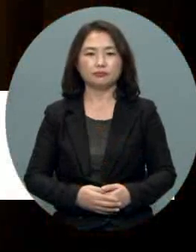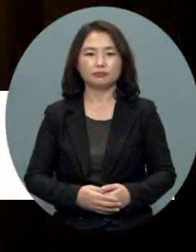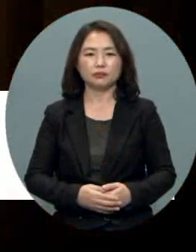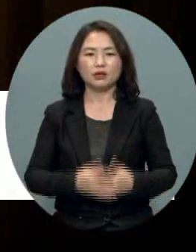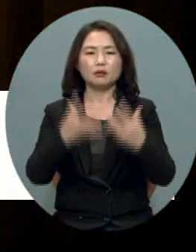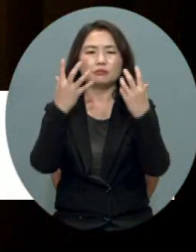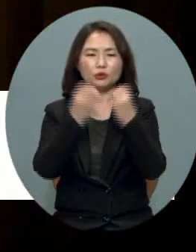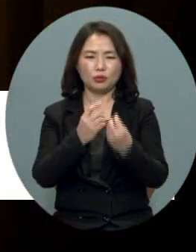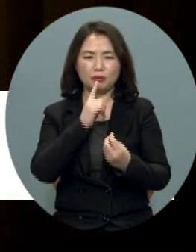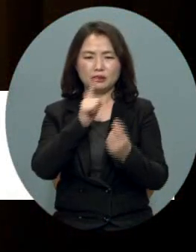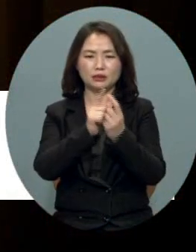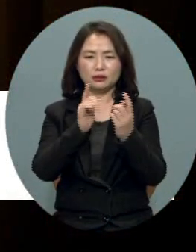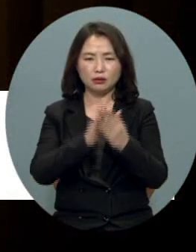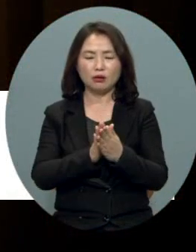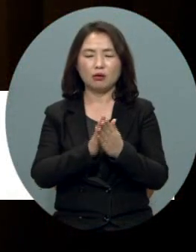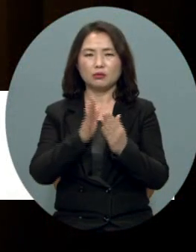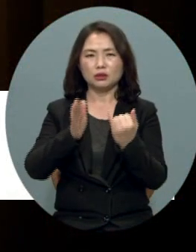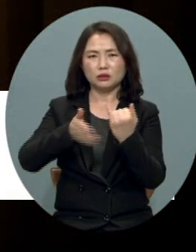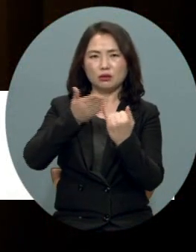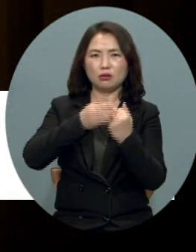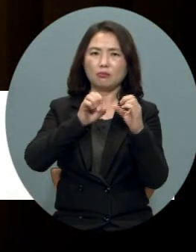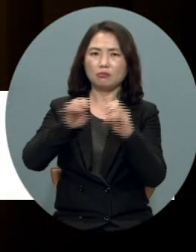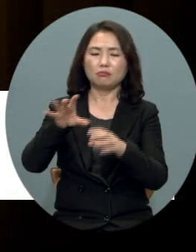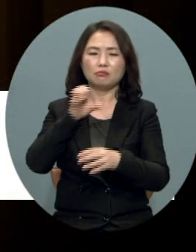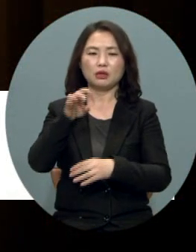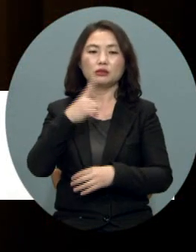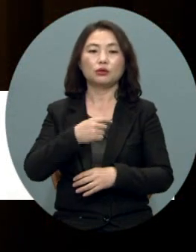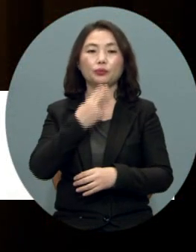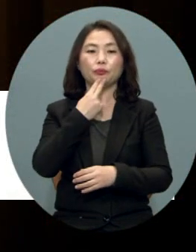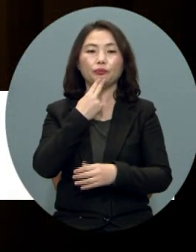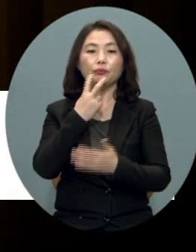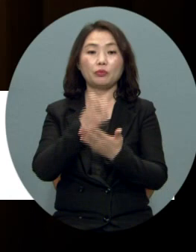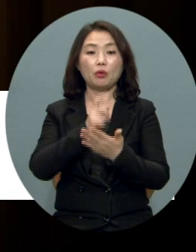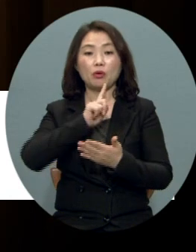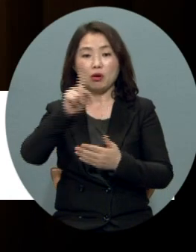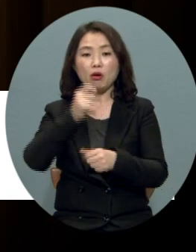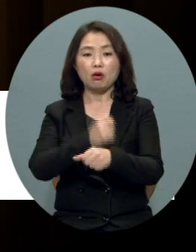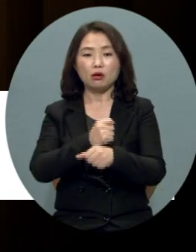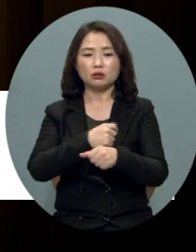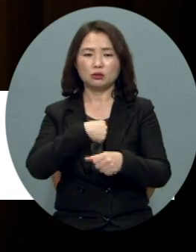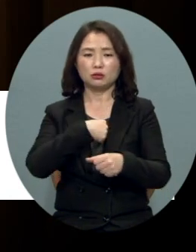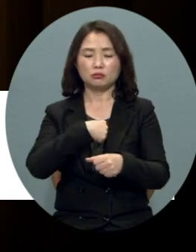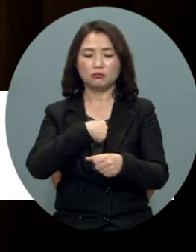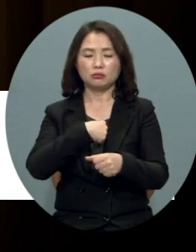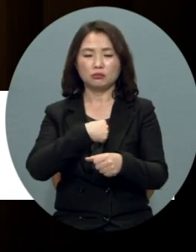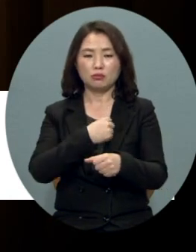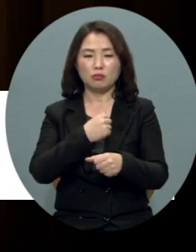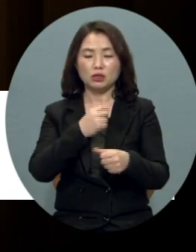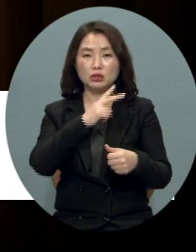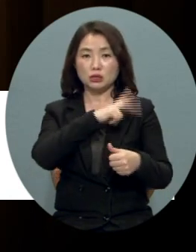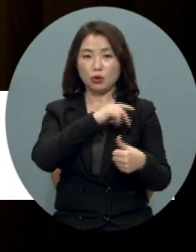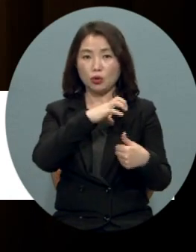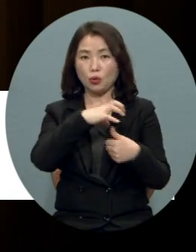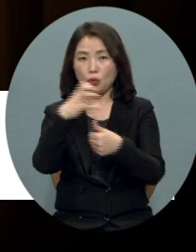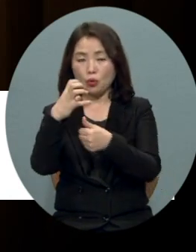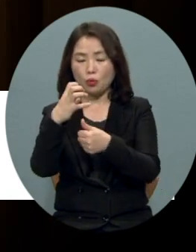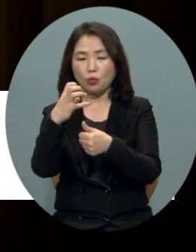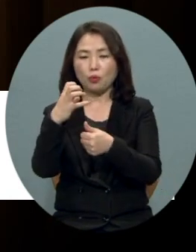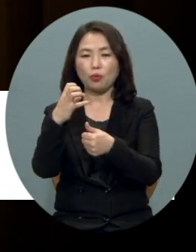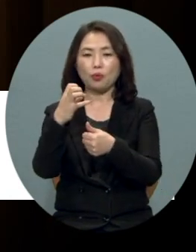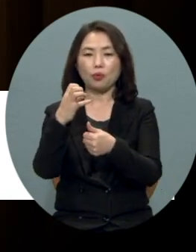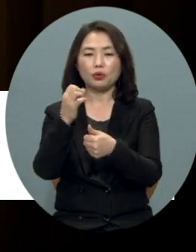거지. 직접적으로 그렇게 했는 건 없어요. 법적 조치하겠다. 그리고 의원을 이제 하나의